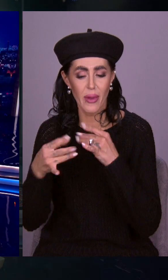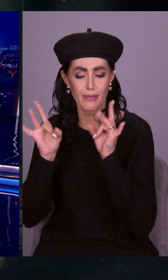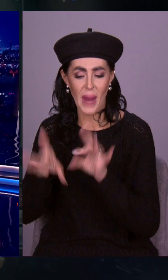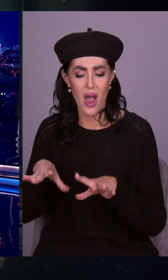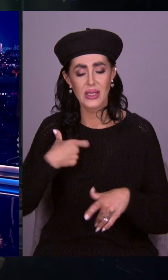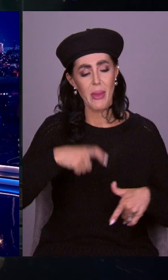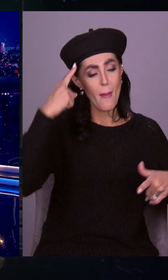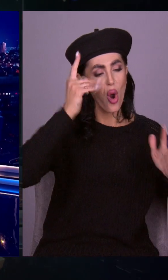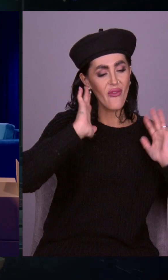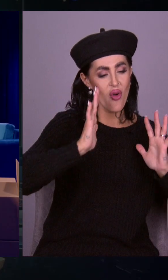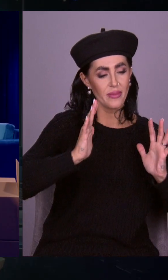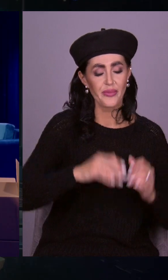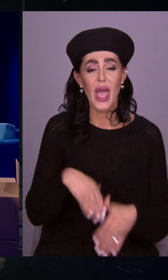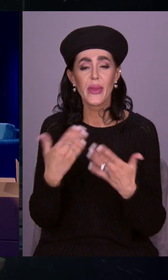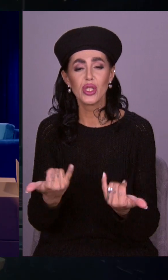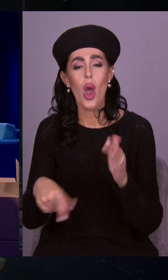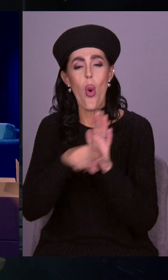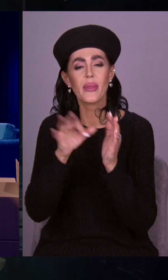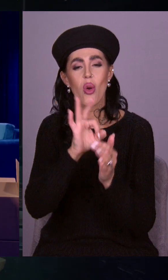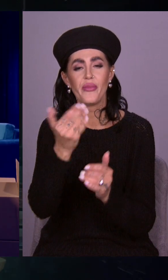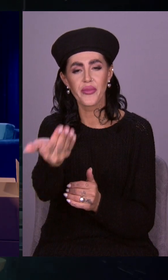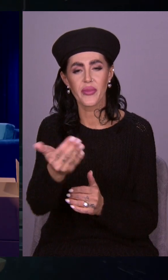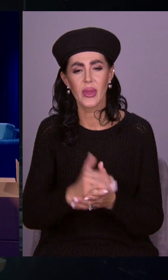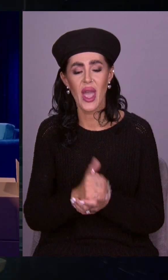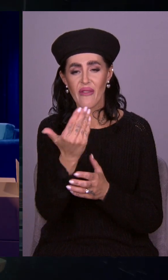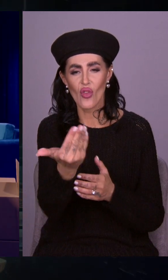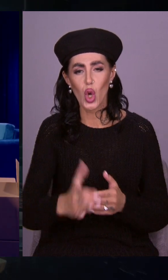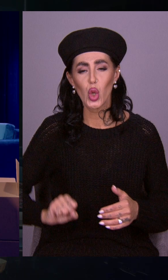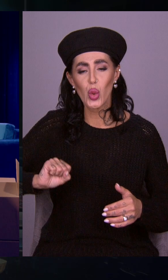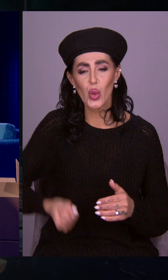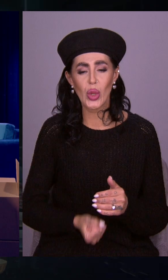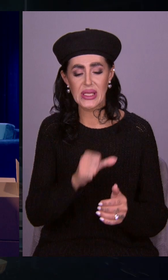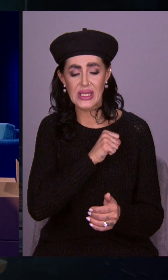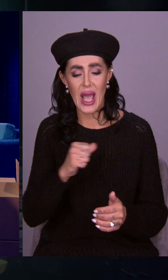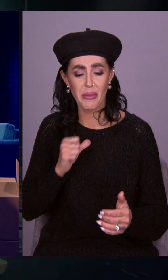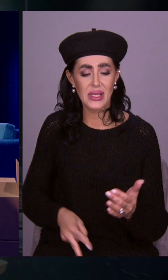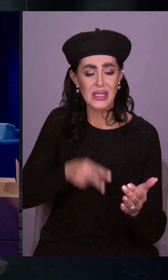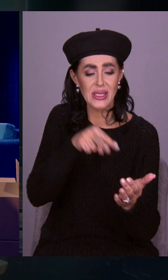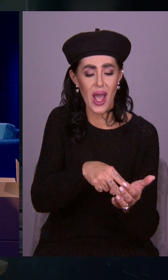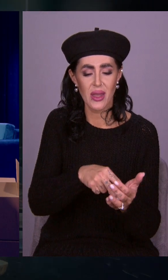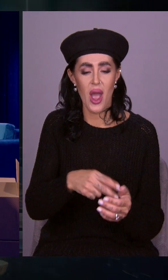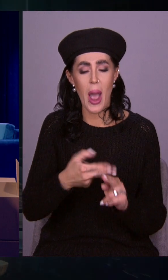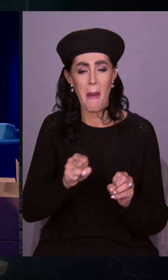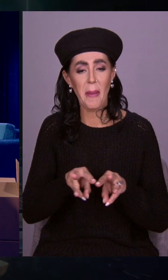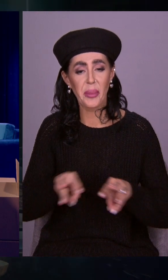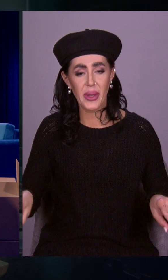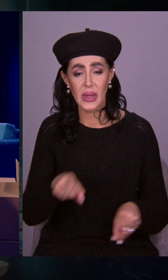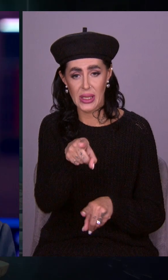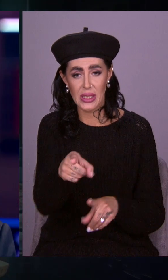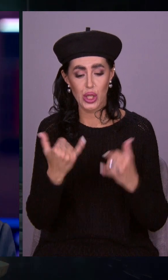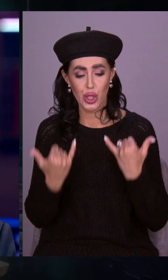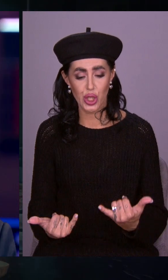Так, читаємо. Ваш друг виконав роль президента, потім став президентом. Ви зараз виконуєте